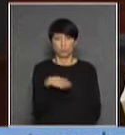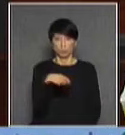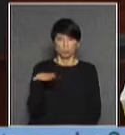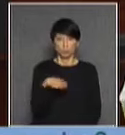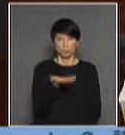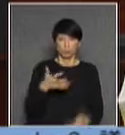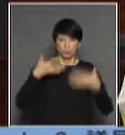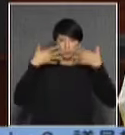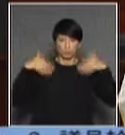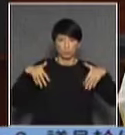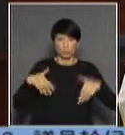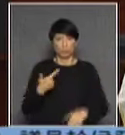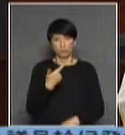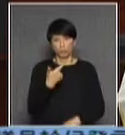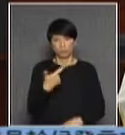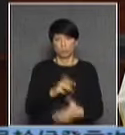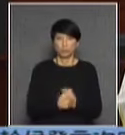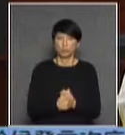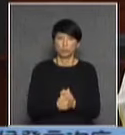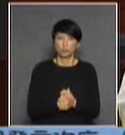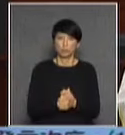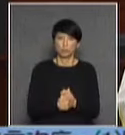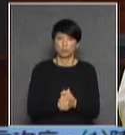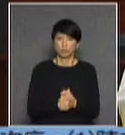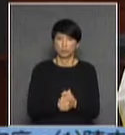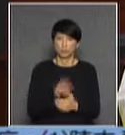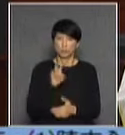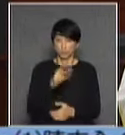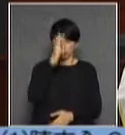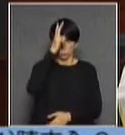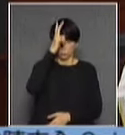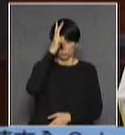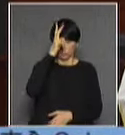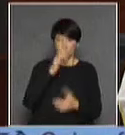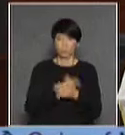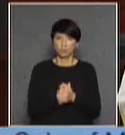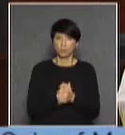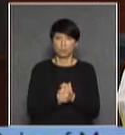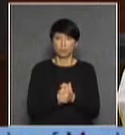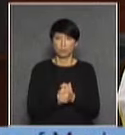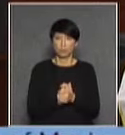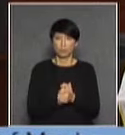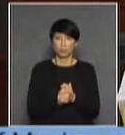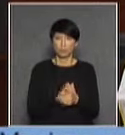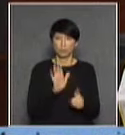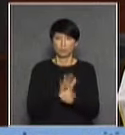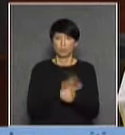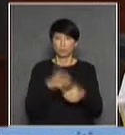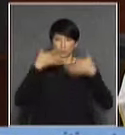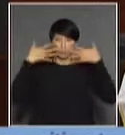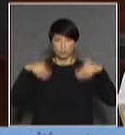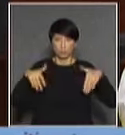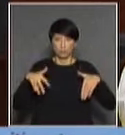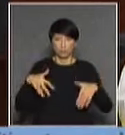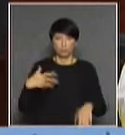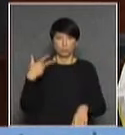狗隻同埋貓狗嘅，啊，即係我哋睇翻政府所謂人道毀滅啲貓狗嘅數字咧，我相信